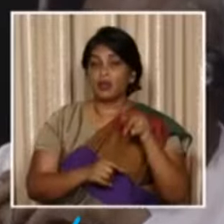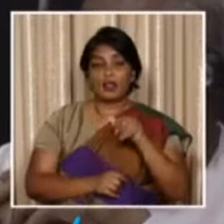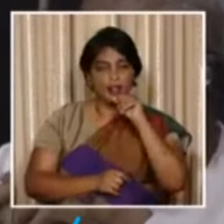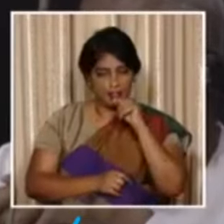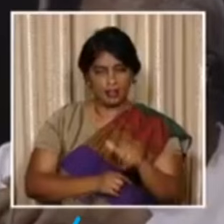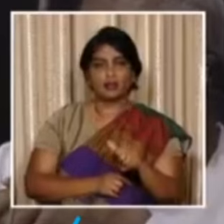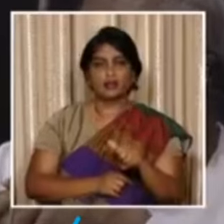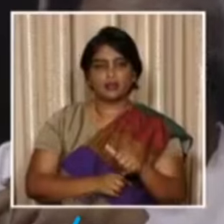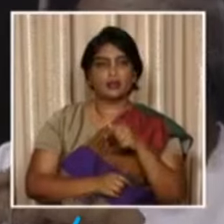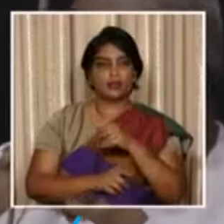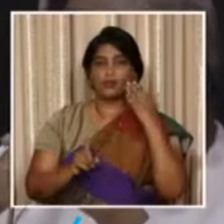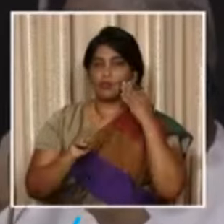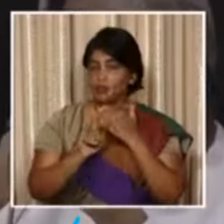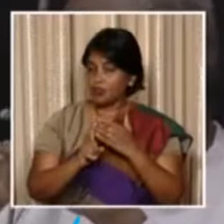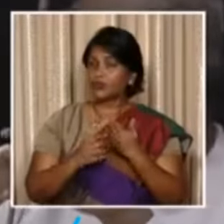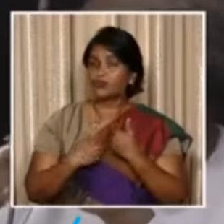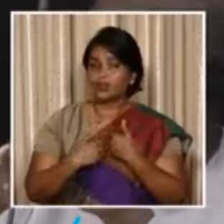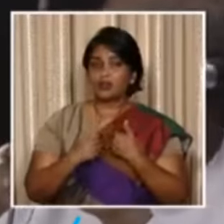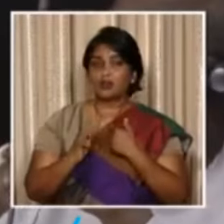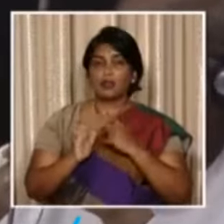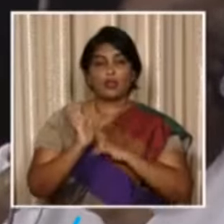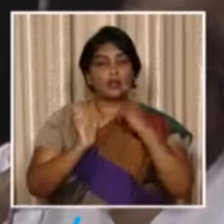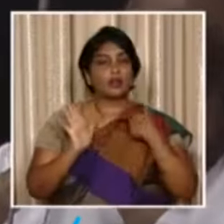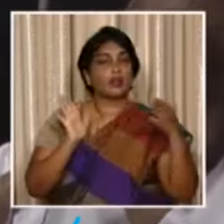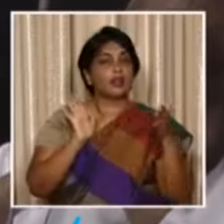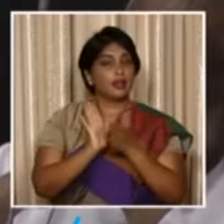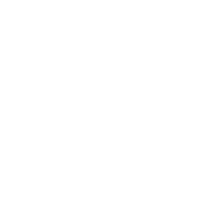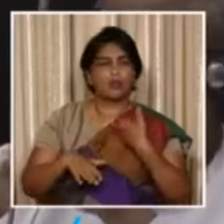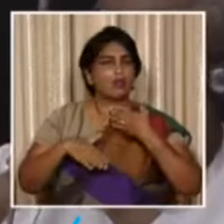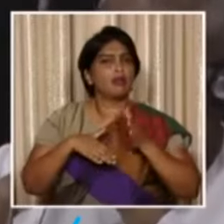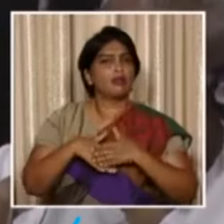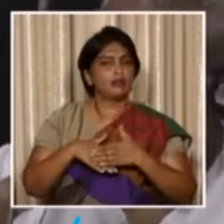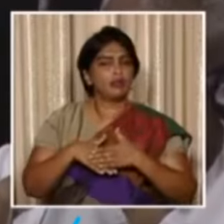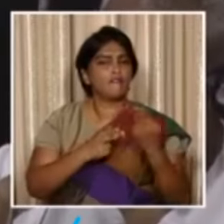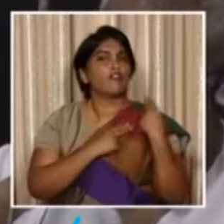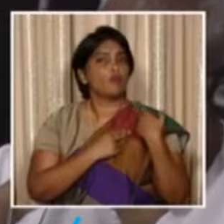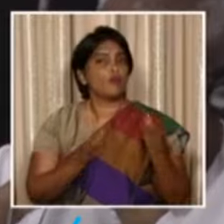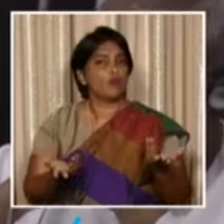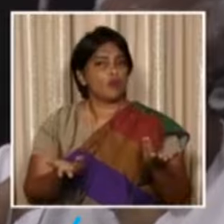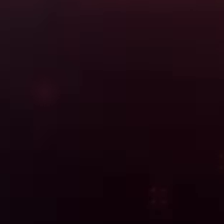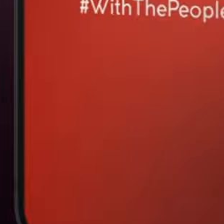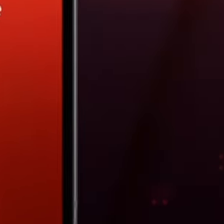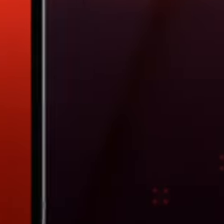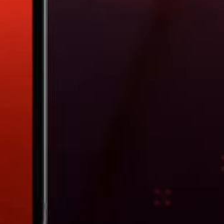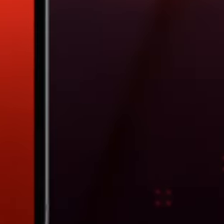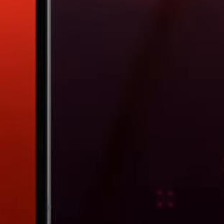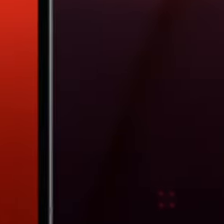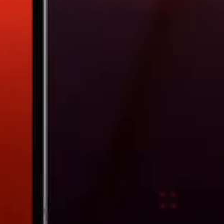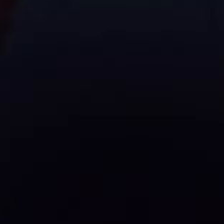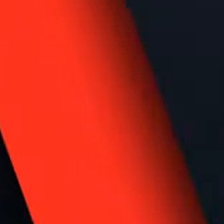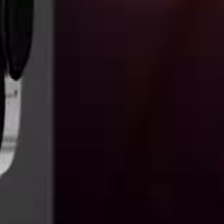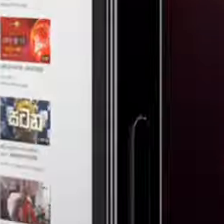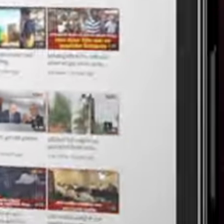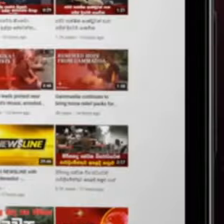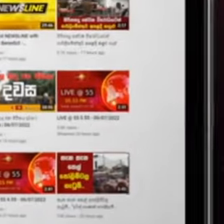ඇත්ත. මේ සඳහා අපි ජාතික එකඟතාවයක් ඇති කරගන්න නැද්ද? කවුද වග කියන්නේ මේ බොරුවට? ඇත්ත